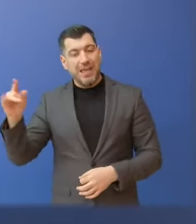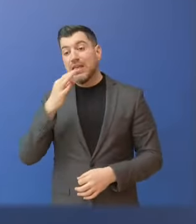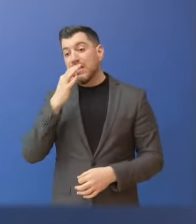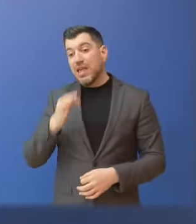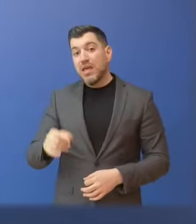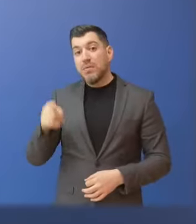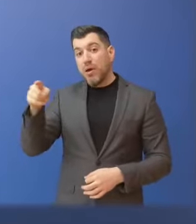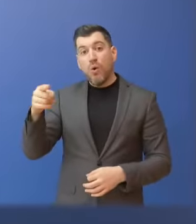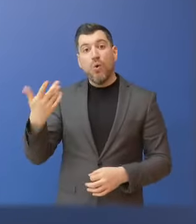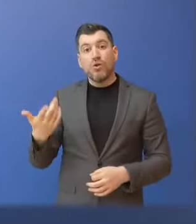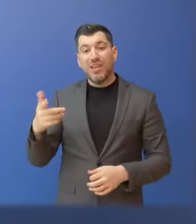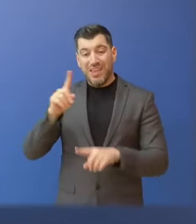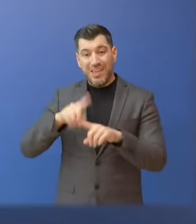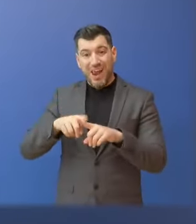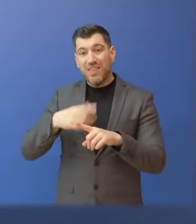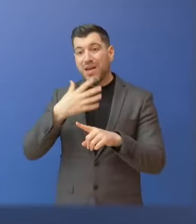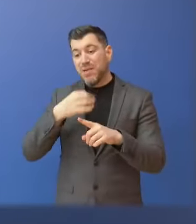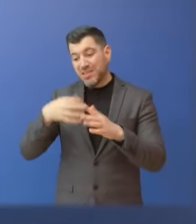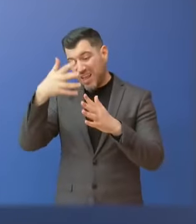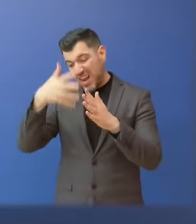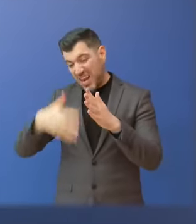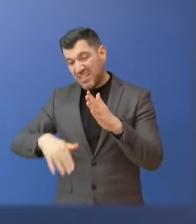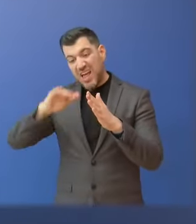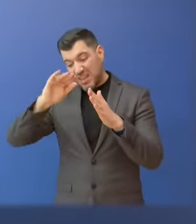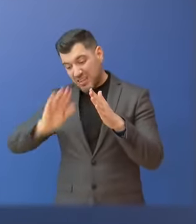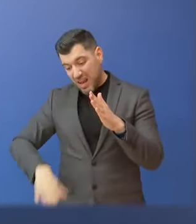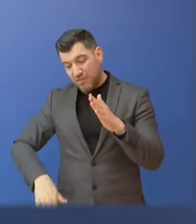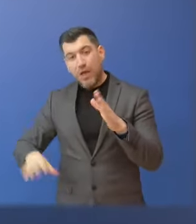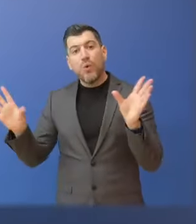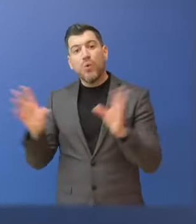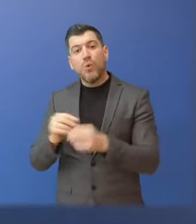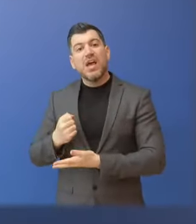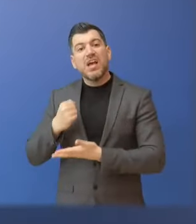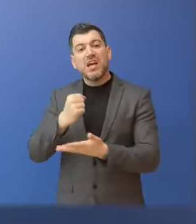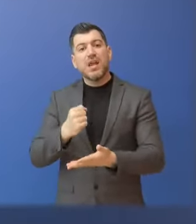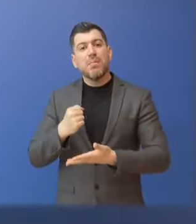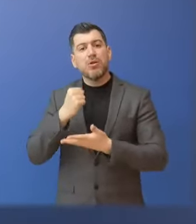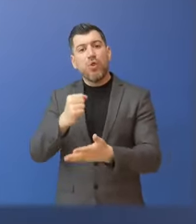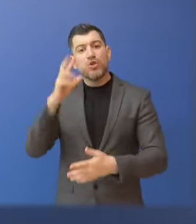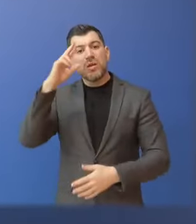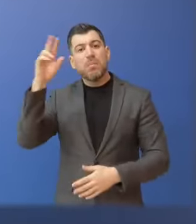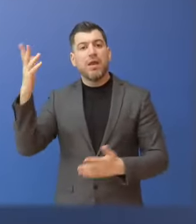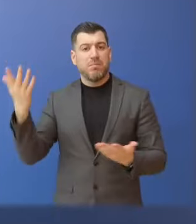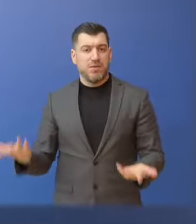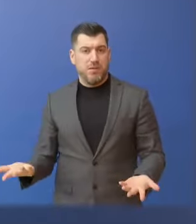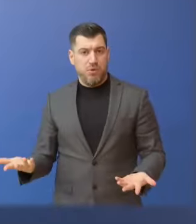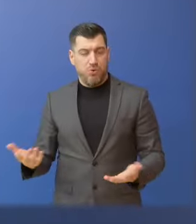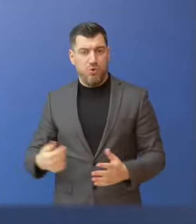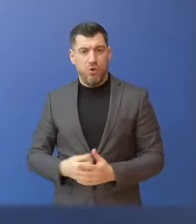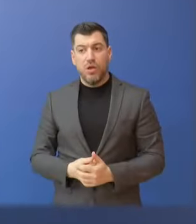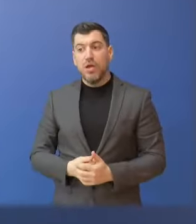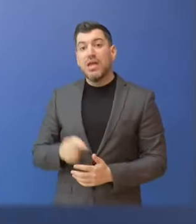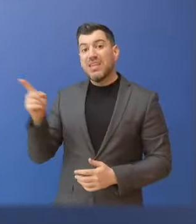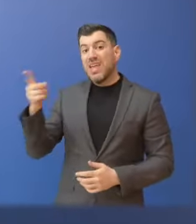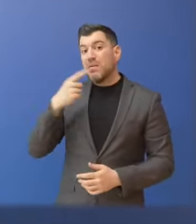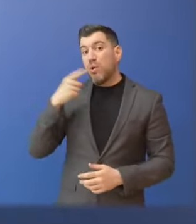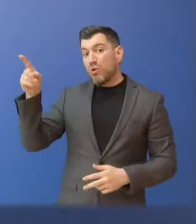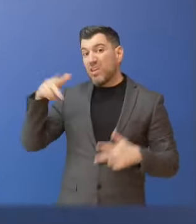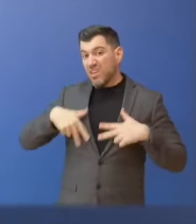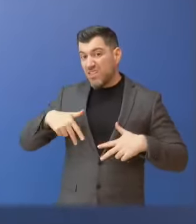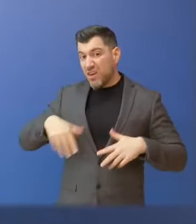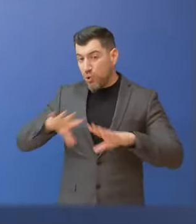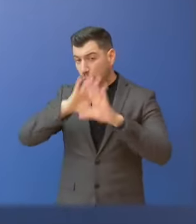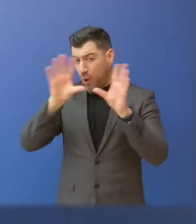ευρώπη στη χρηματοδότηση λειτουργικών αναγκών των πανεπιστημίων μάλιστα αναφέρθηκε και σε εσάς λέγοντας ότι όσα ισχυρίζεστε έρχονται σε πλήρη